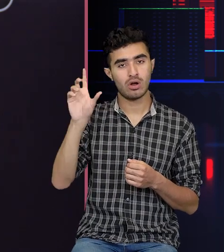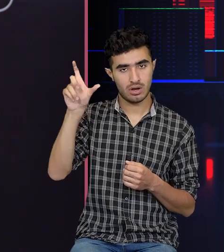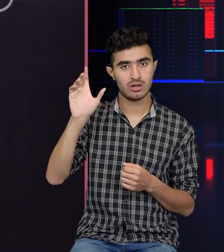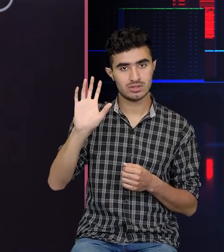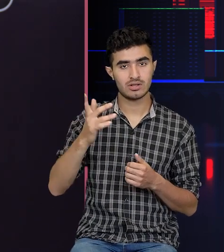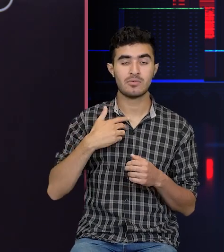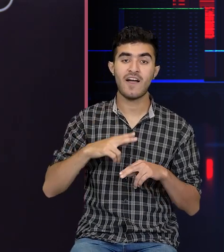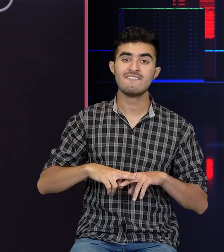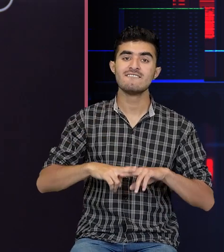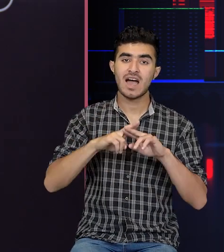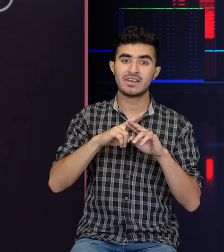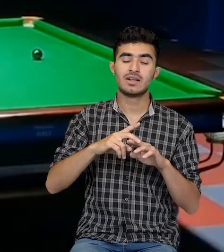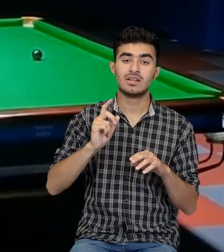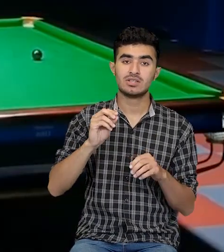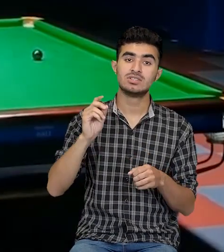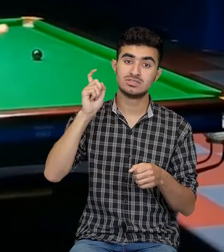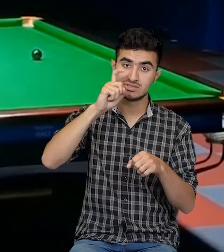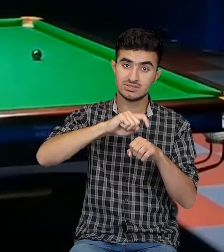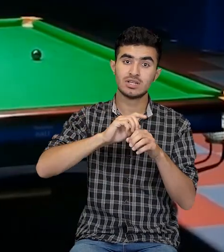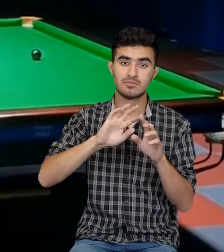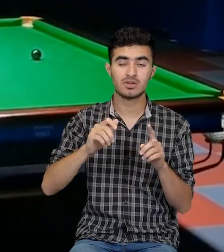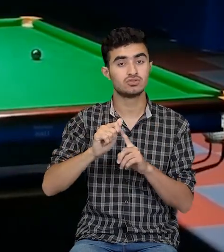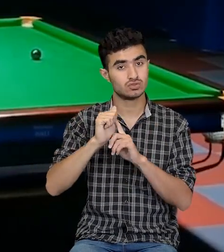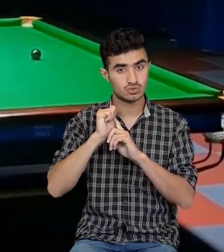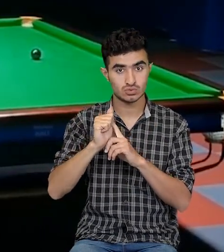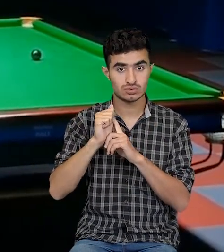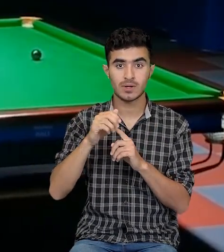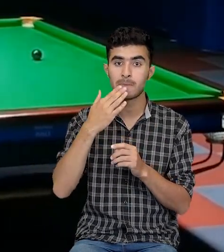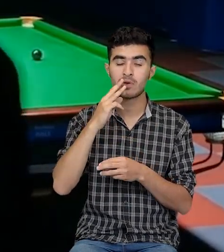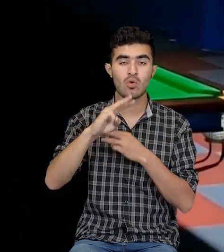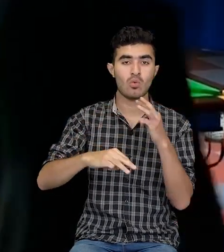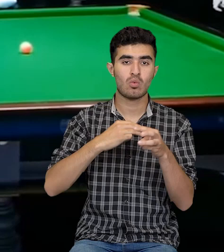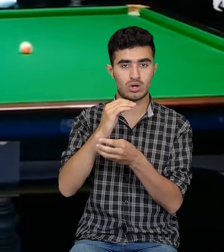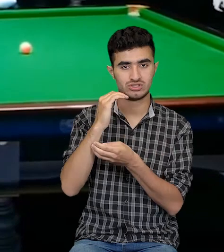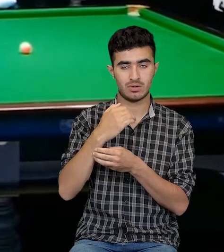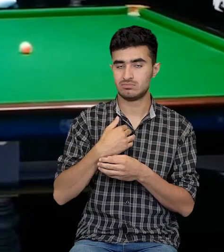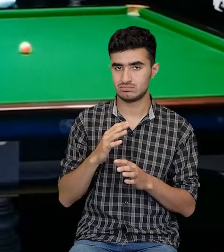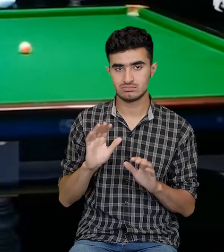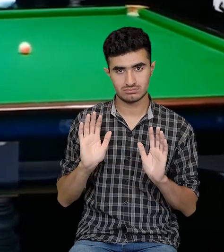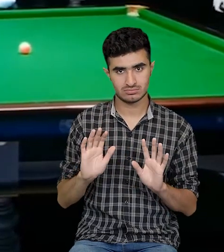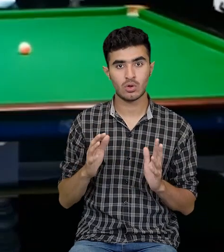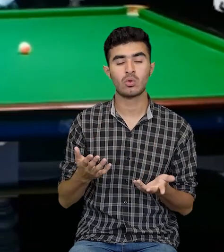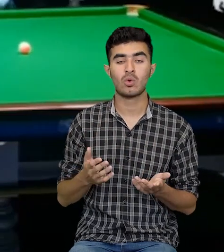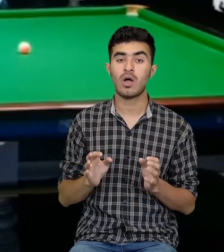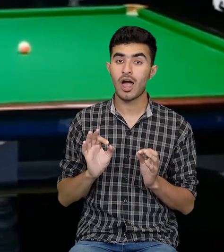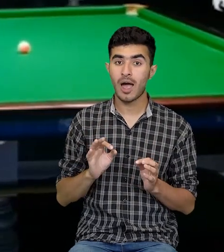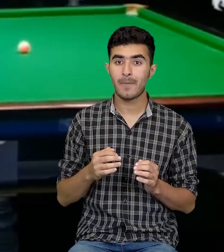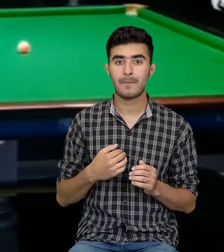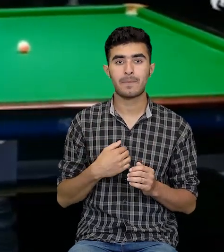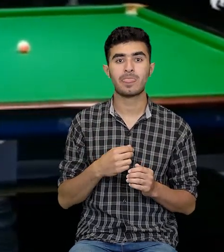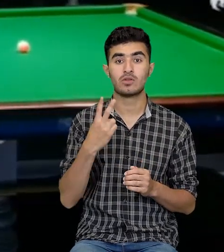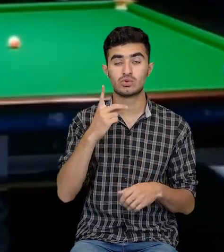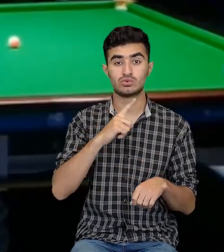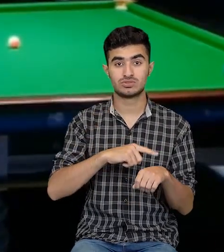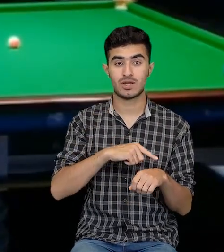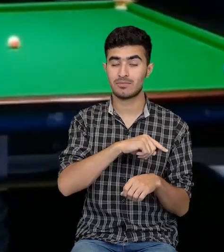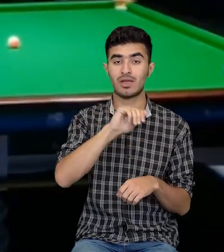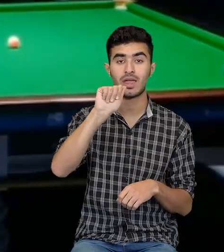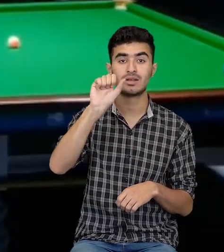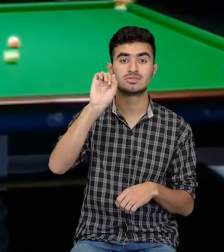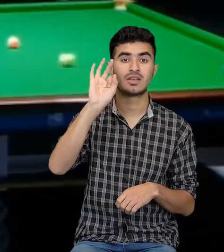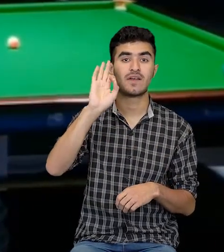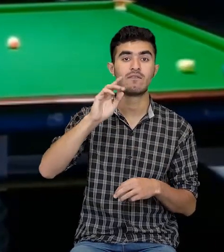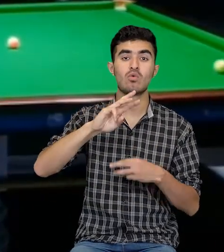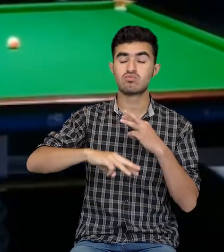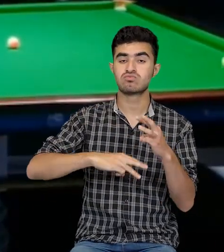रहा। 4 ऑल हो गया, 9 बेस्ट ऑफ 9 थी, वो भी 5 से 6 घंटे का मैच हो गया था, और डिसाइडर फ्रेम था। डिसाइडिंग फ्रेम